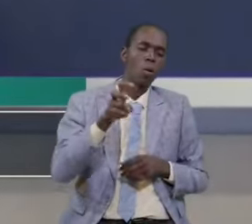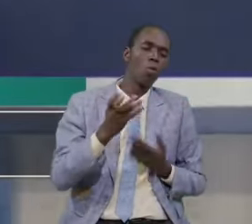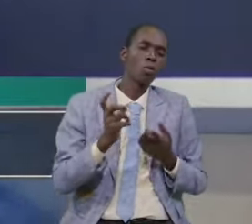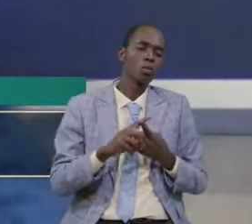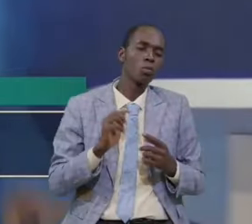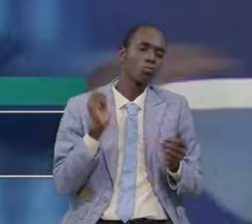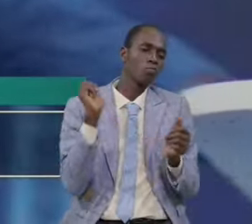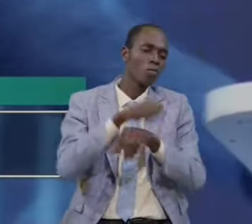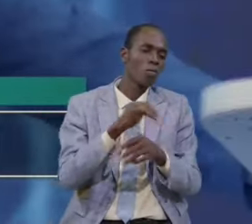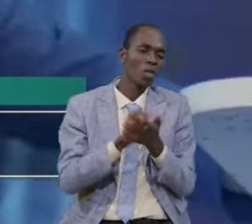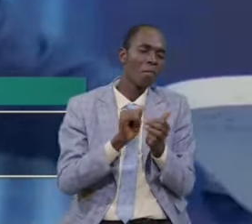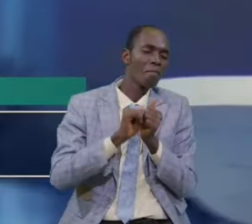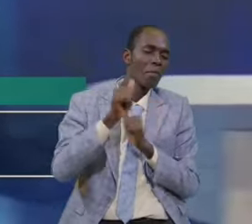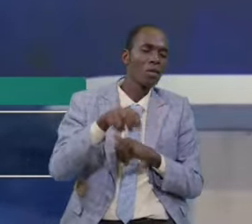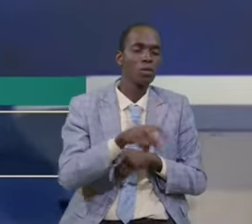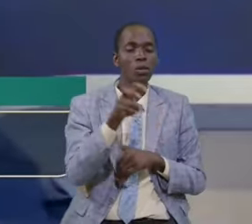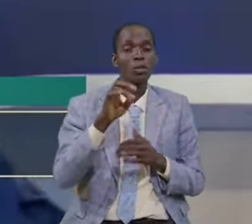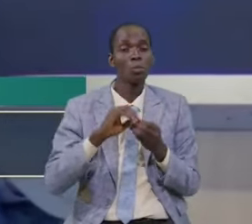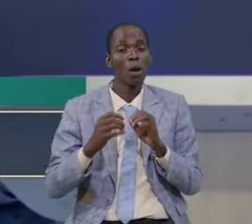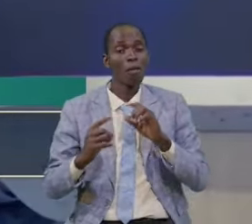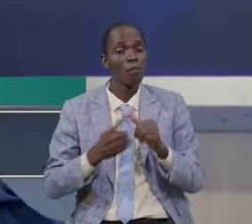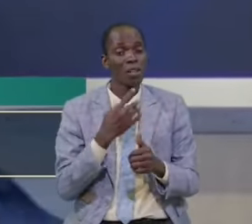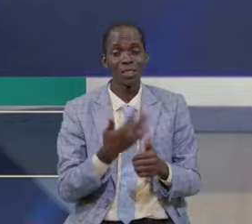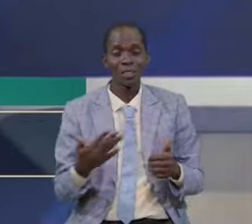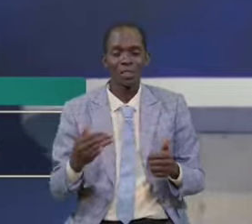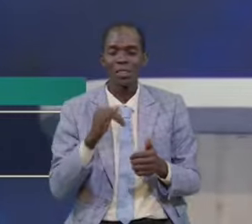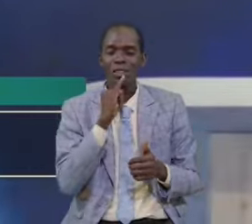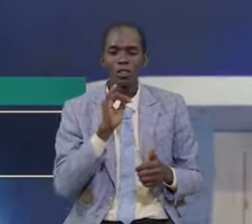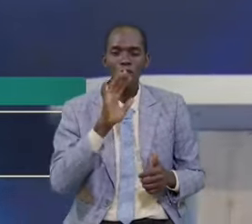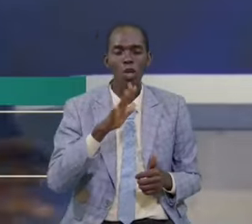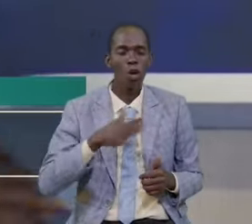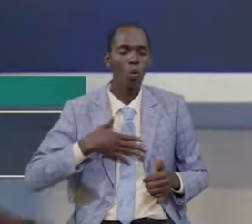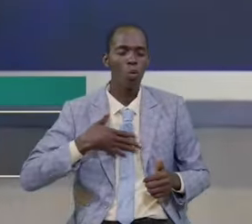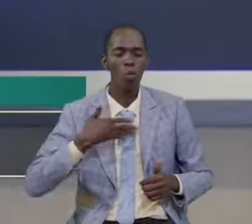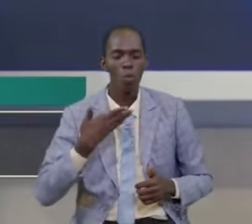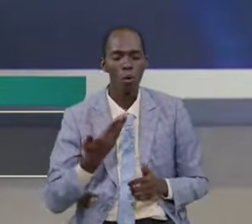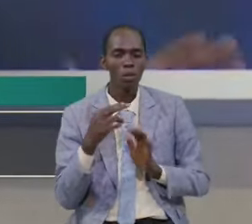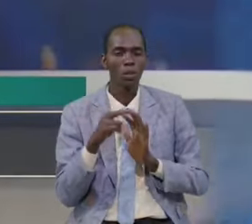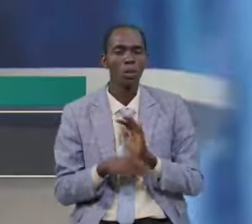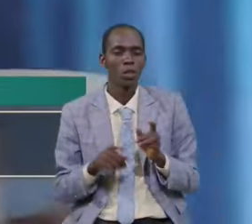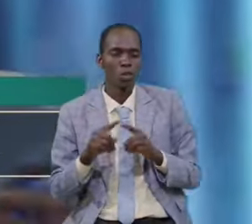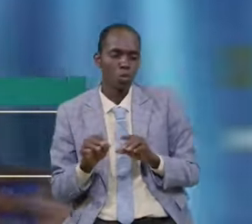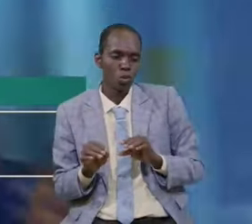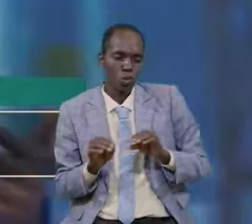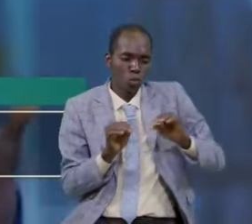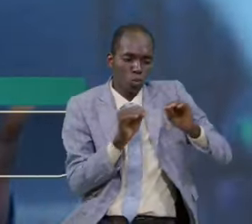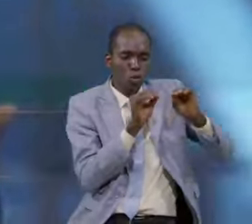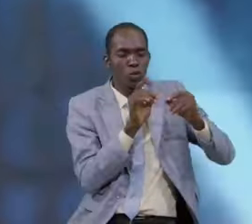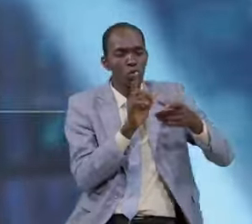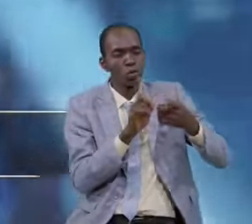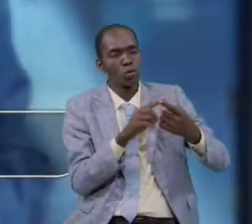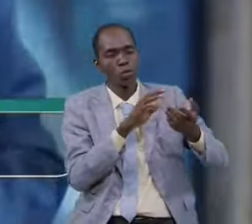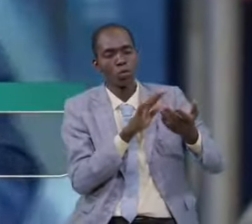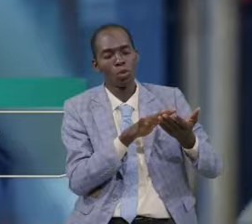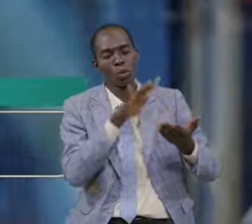est la première chose dans notre vie. La volonté d'avancer vers la gloire. Deuxièmement,